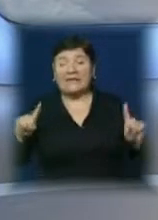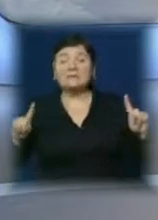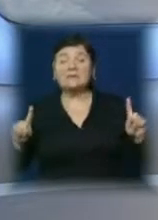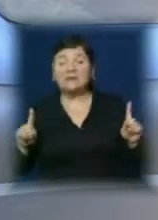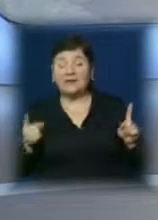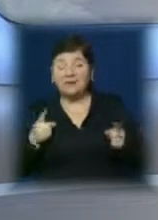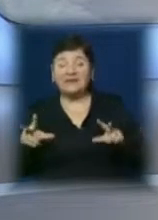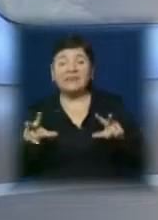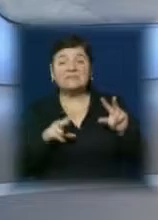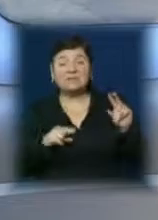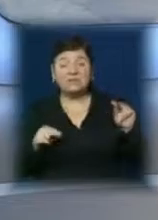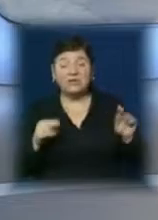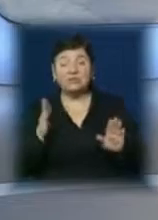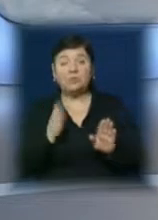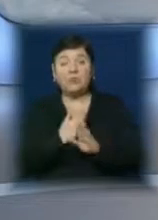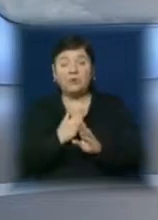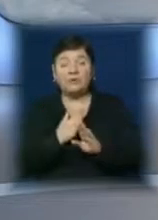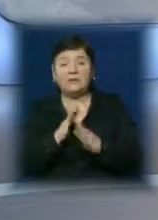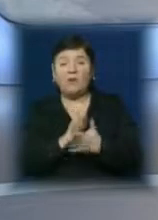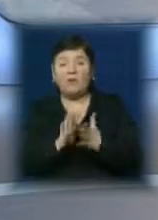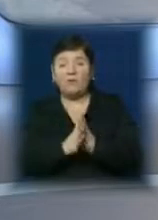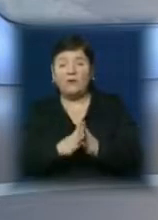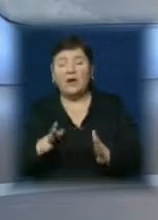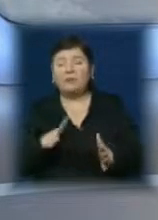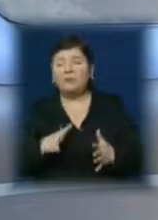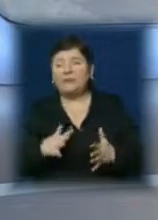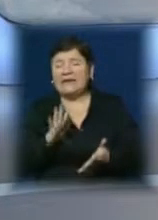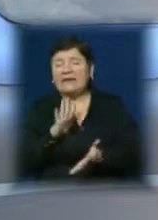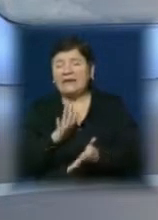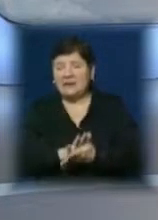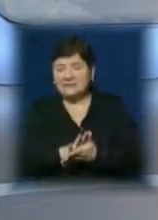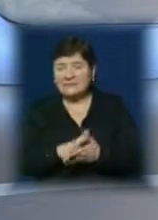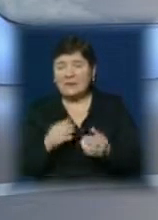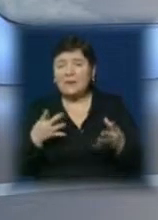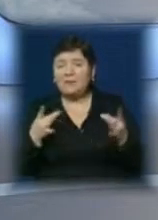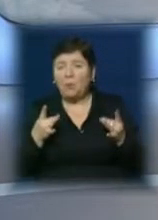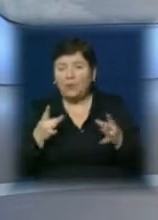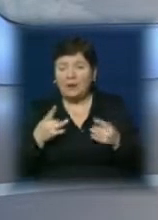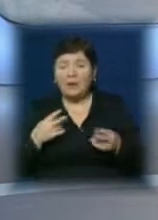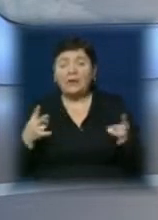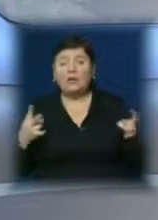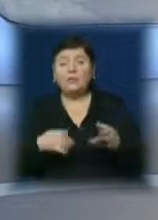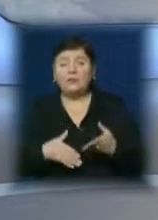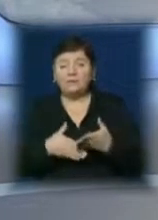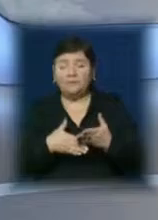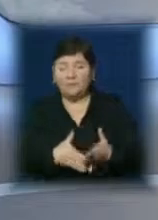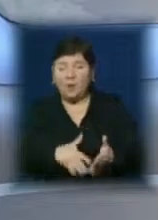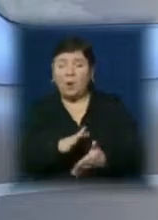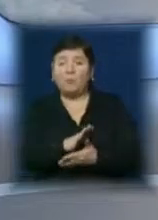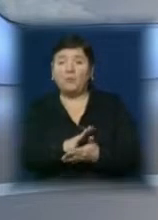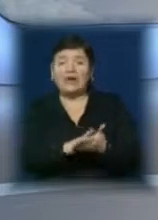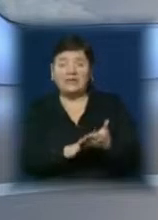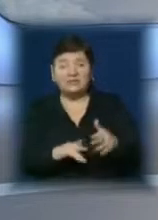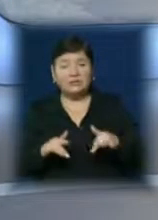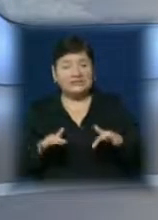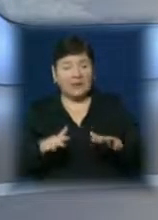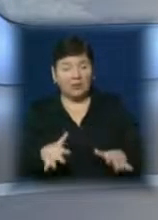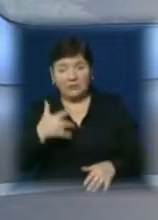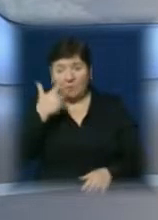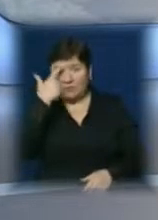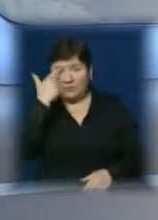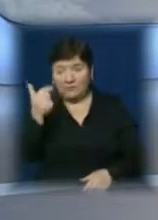групу нелегальних мігрантів з Афганістану. Серед мандрівників була й сім'я, яку затримали вже втретє. Загалом з-поміж